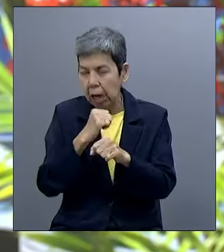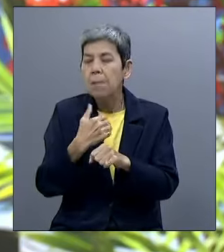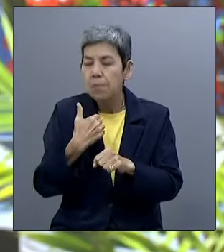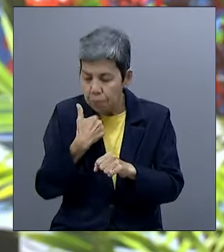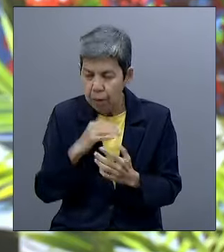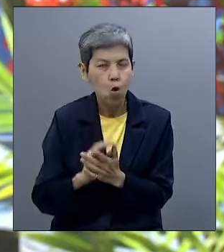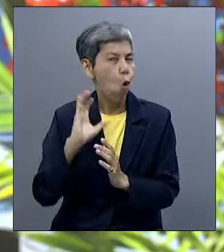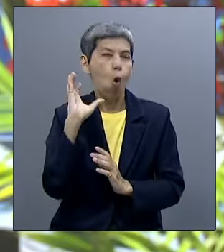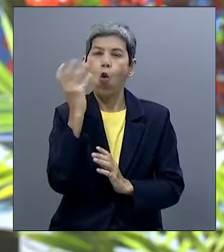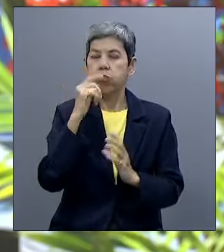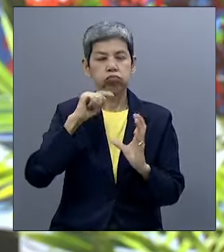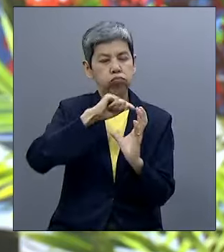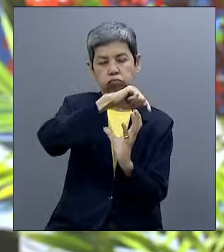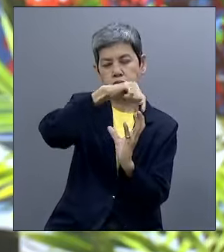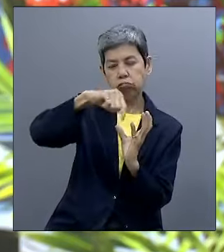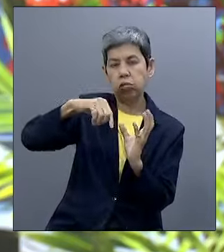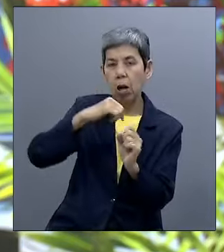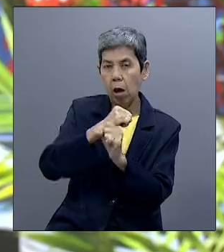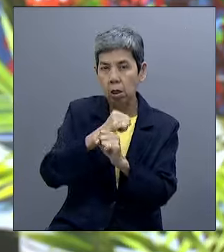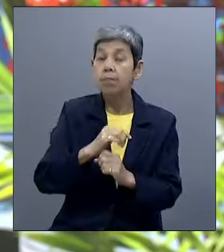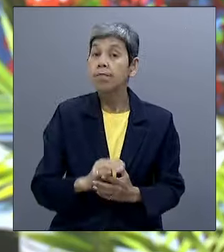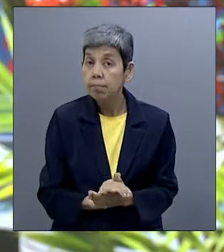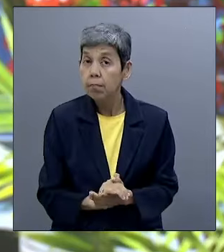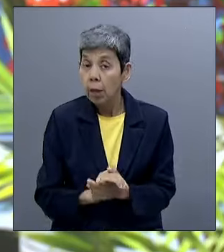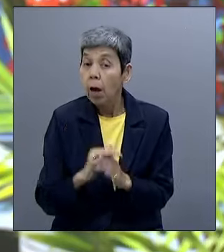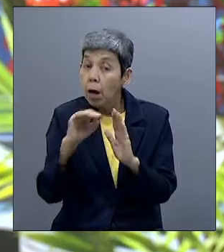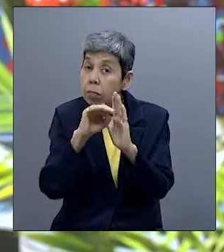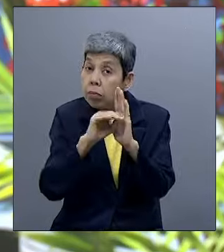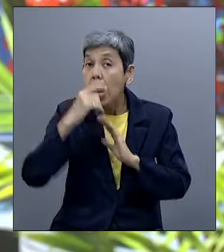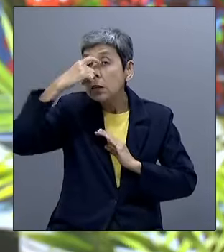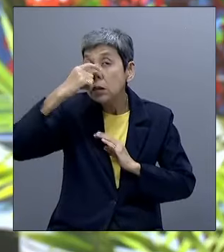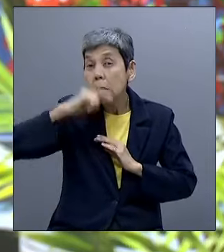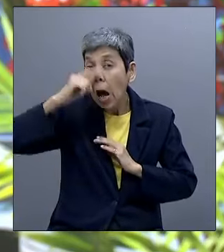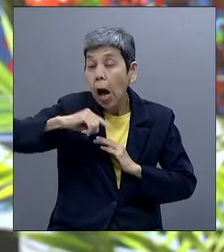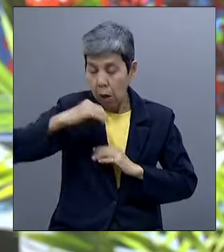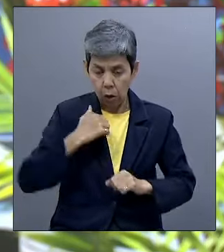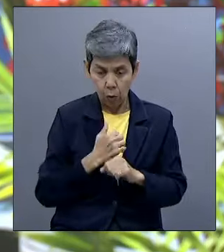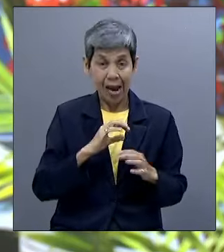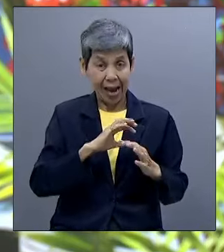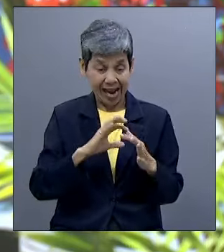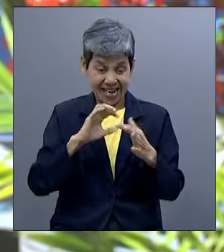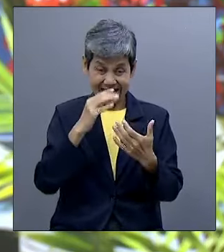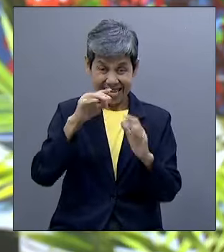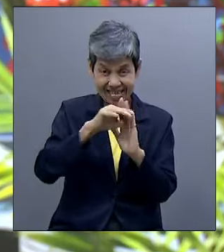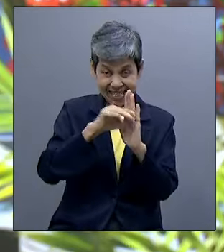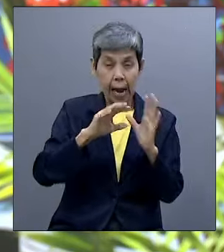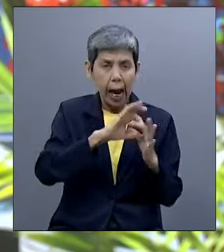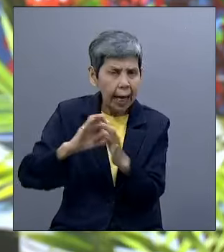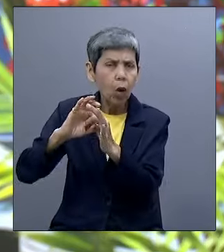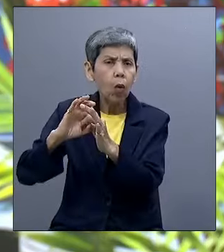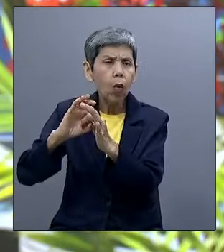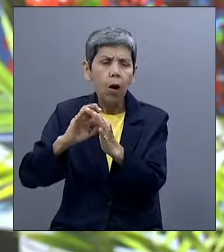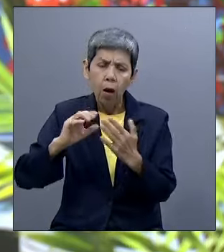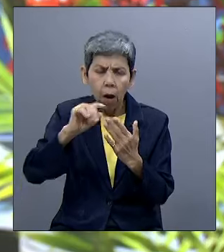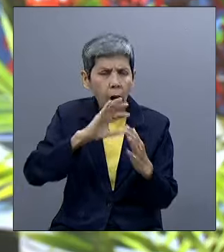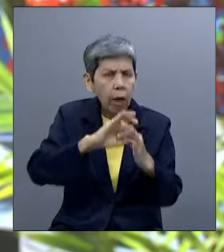ในทั่วโลกค่ะคุณผู้ชมแต่ทั้งนี้ทั้งนั้นข้อมูลของเราคนไทยนะคะเมื่อมีความเกี่ยวข้องกับหน่วยงานต่างๆทั้งประเท